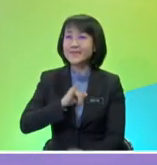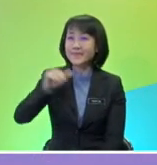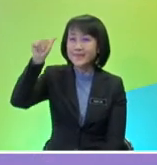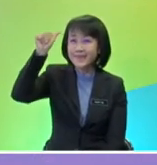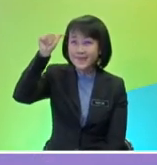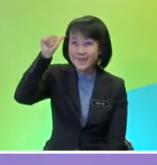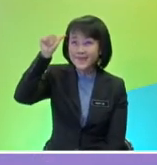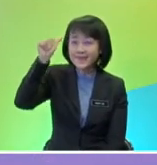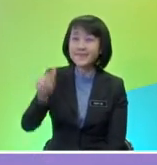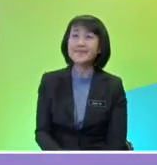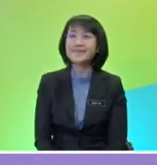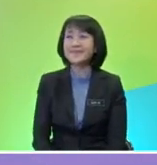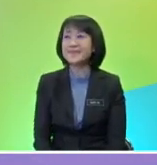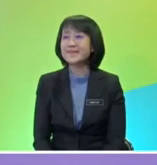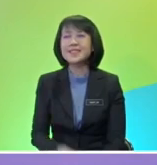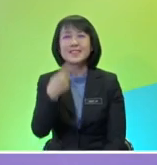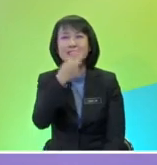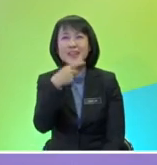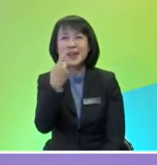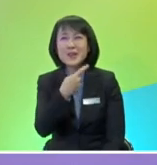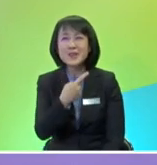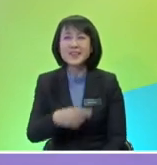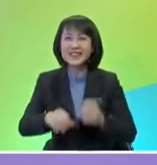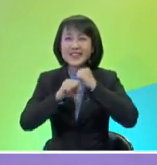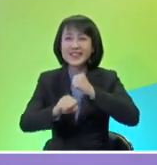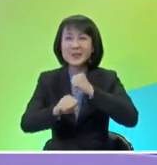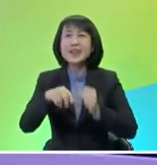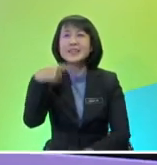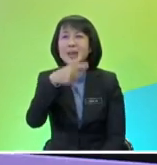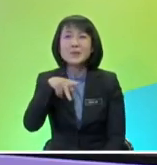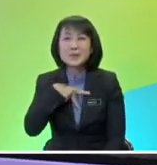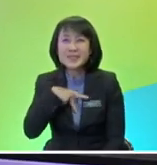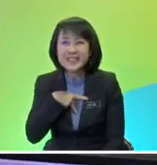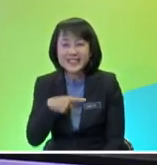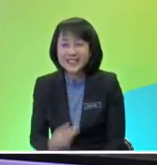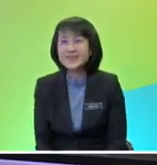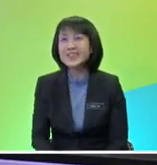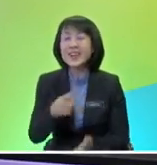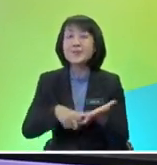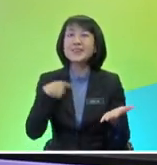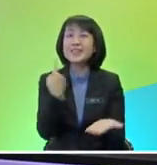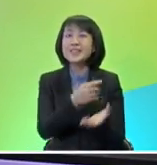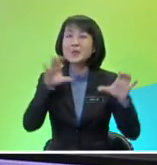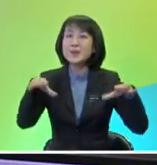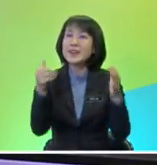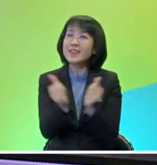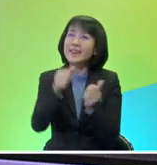Minta perhatian, siapa yang tercicir pam tandas ni? Cikgu, apa kita nak buat dengan benda ni,